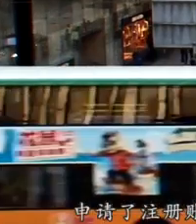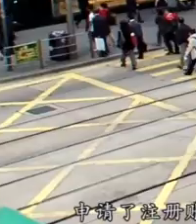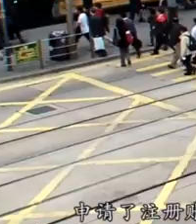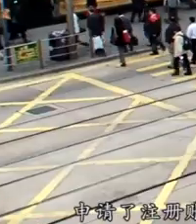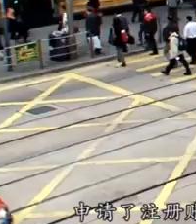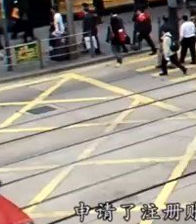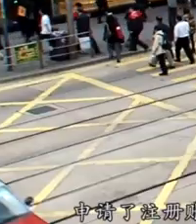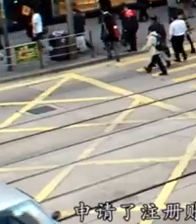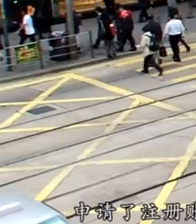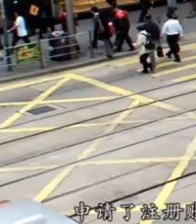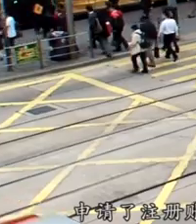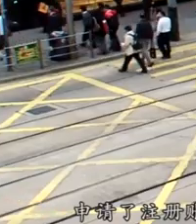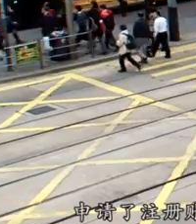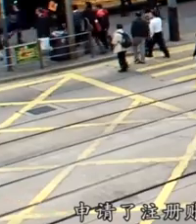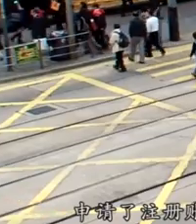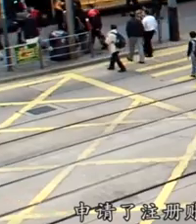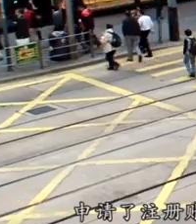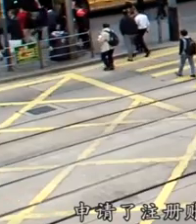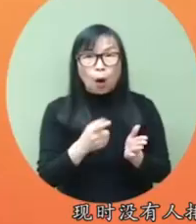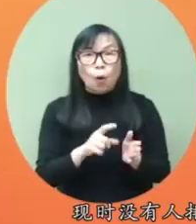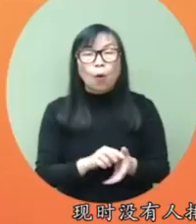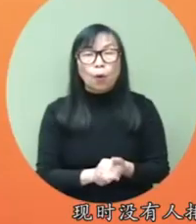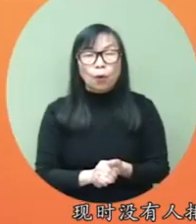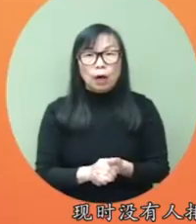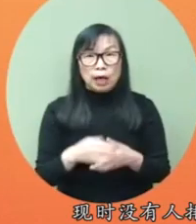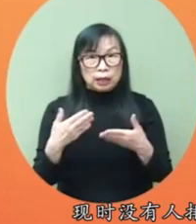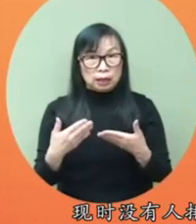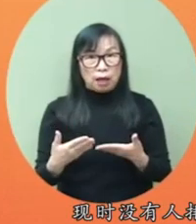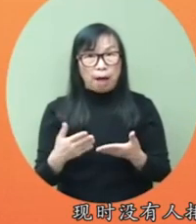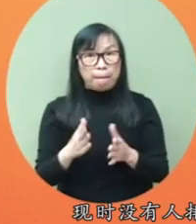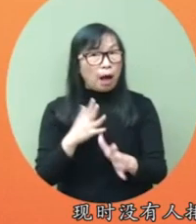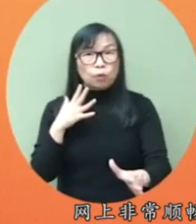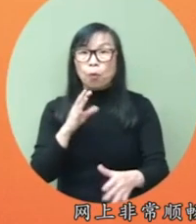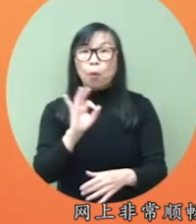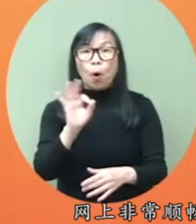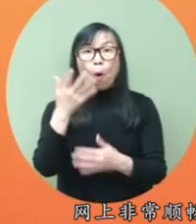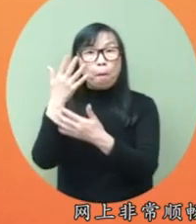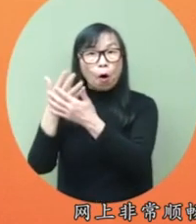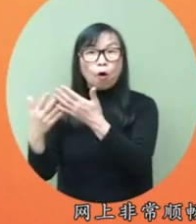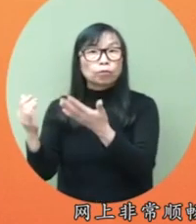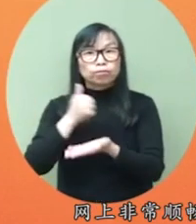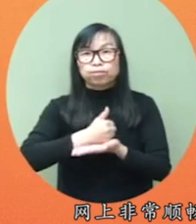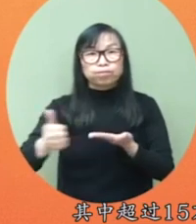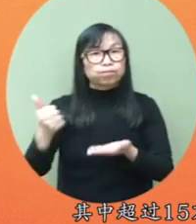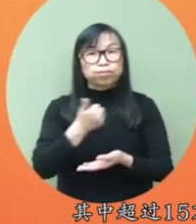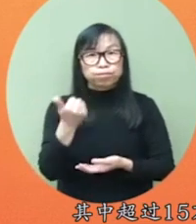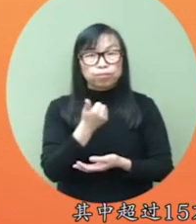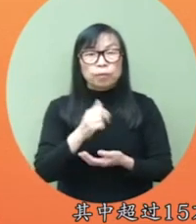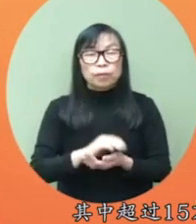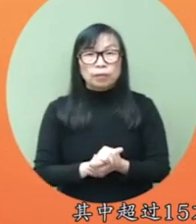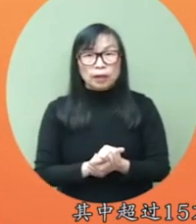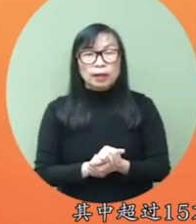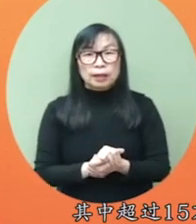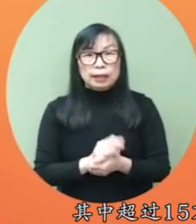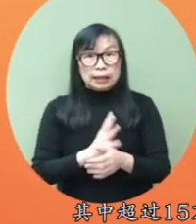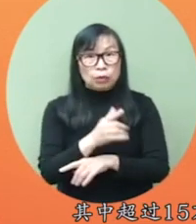請咗呢個註冊嘅帳户啊。咁啊喺呢一刻咧係冇人排隊嘅，個網上都係順暢。咁啊，其中